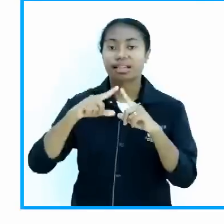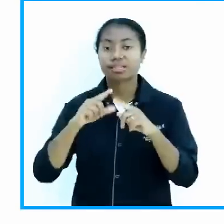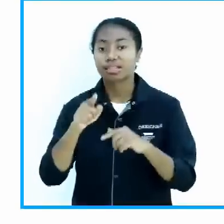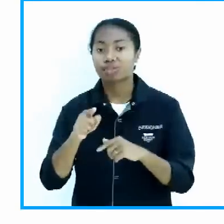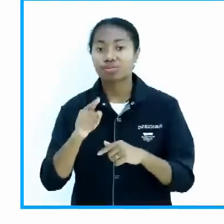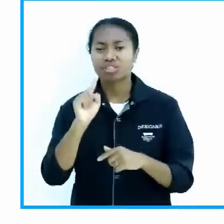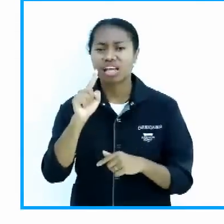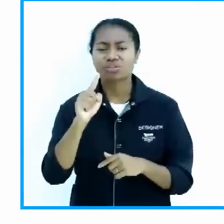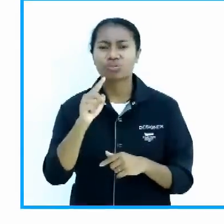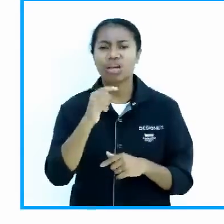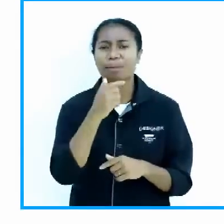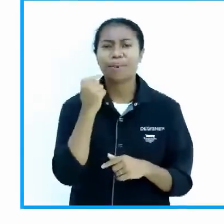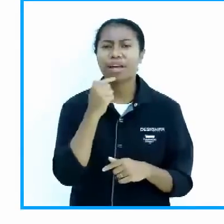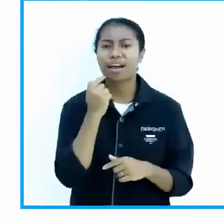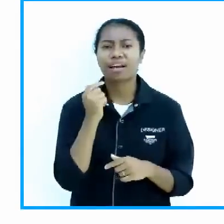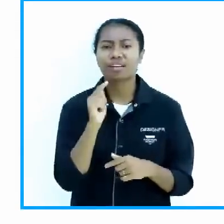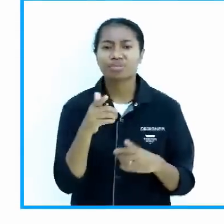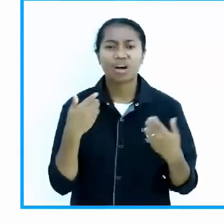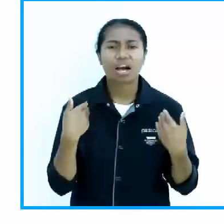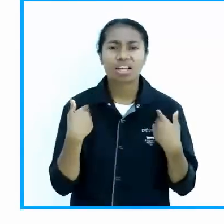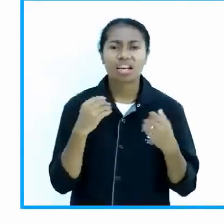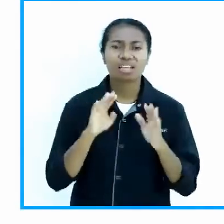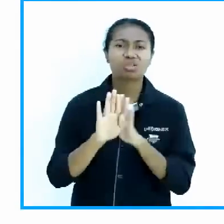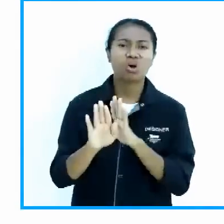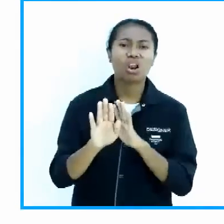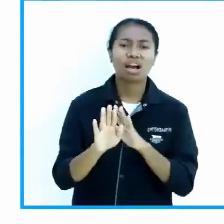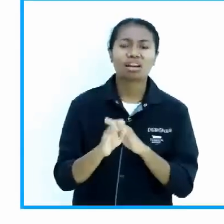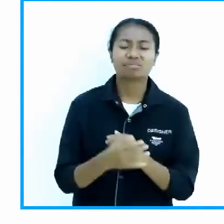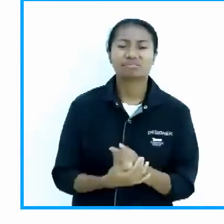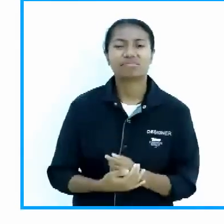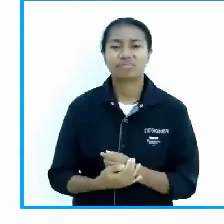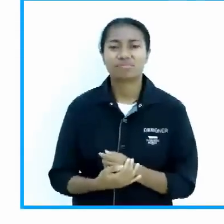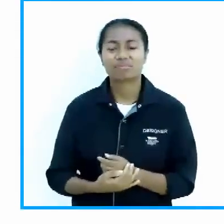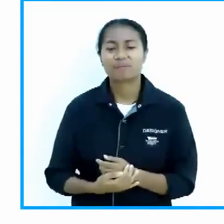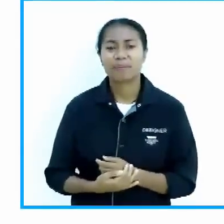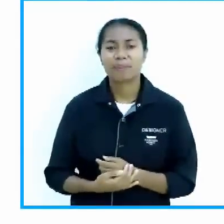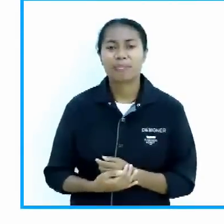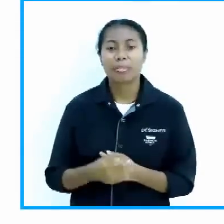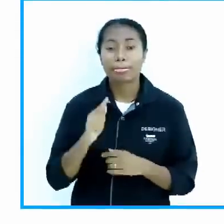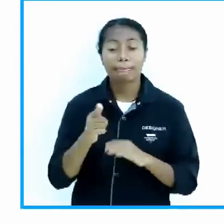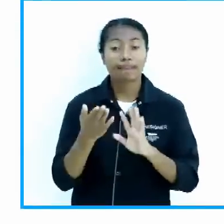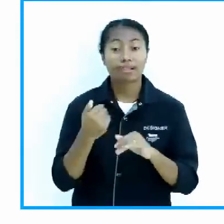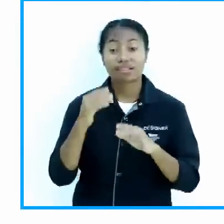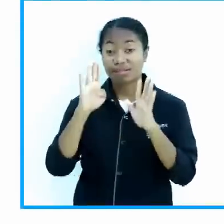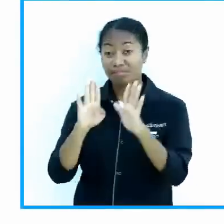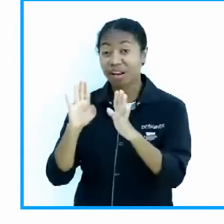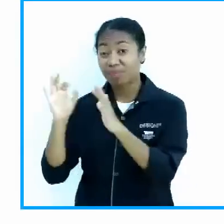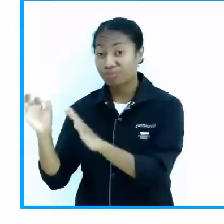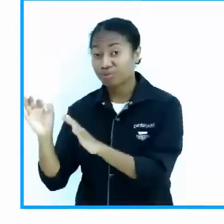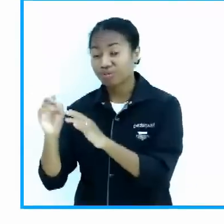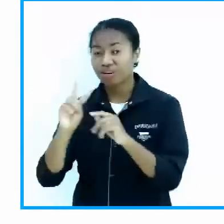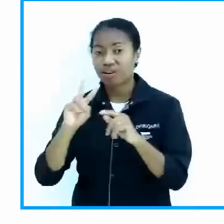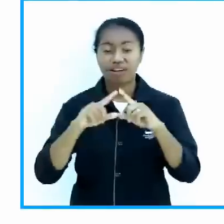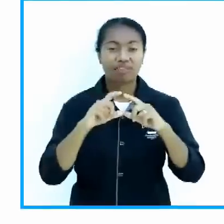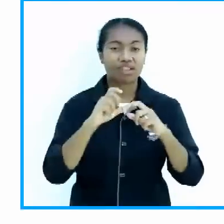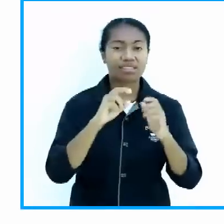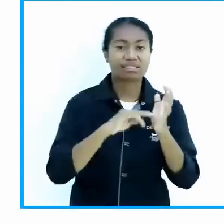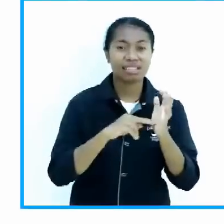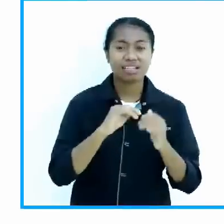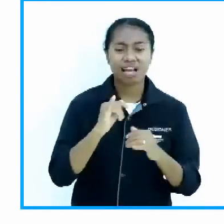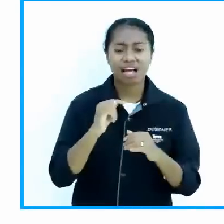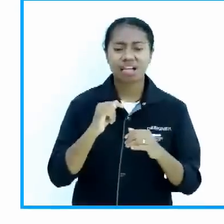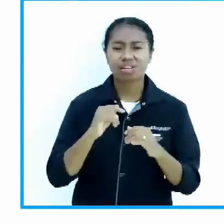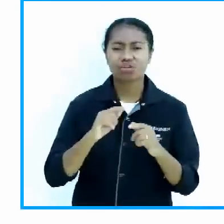yang ditolak. Jadi ada kemungkinan vaksin itu ditolak ya. Jadi ini dari 90 vaksin yang sudah lulus tahap 3 itu baru